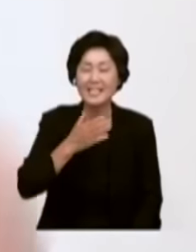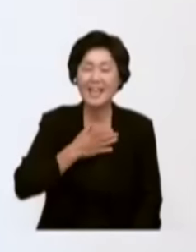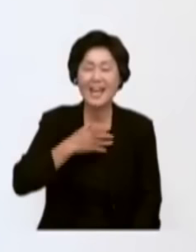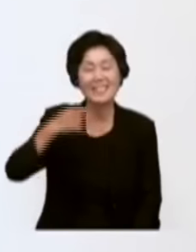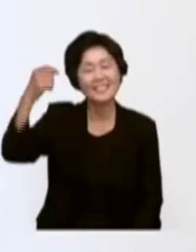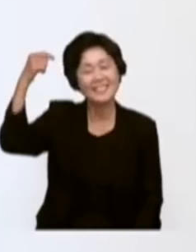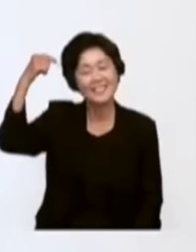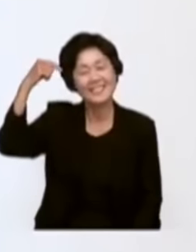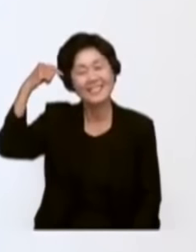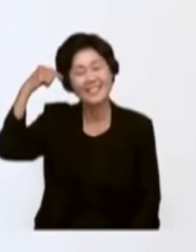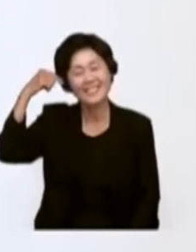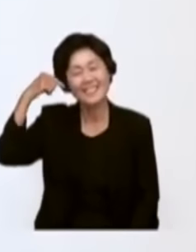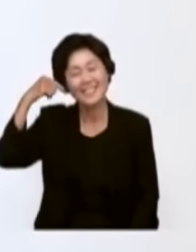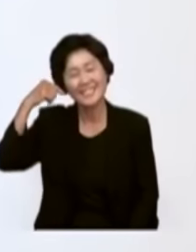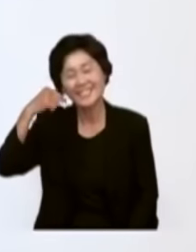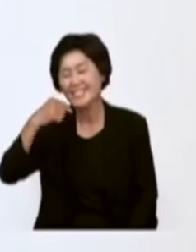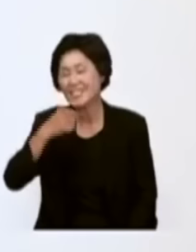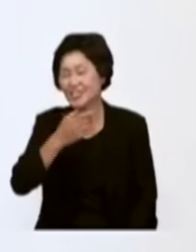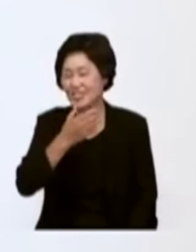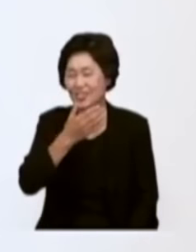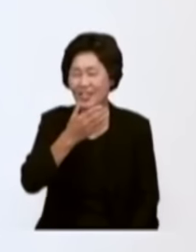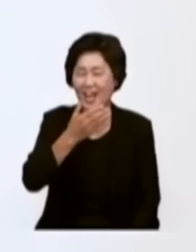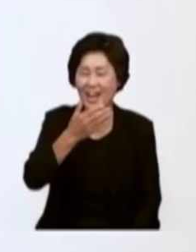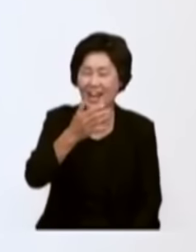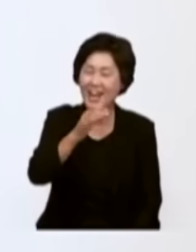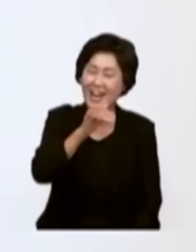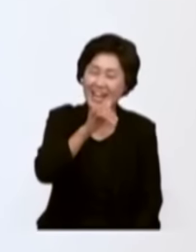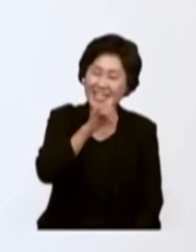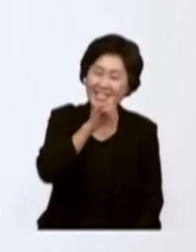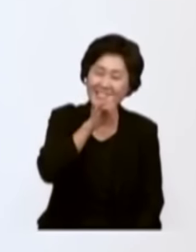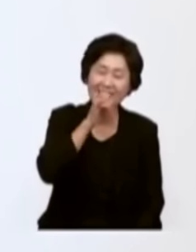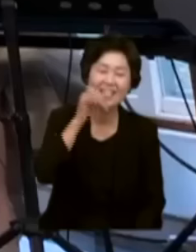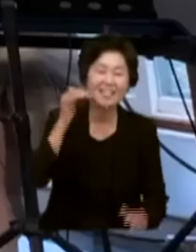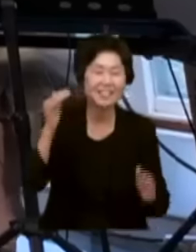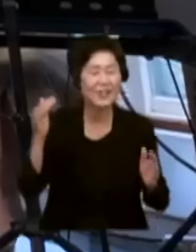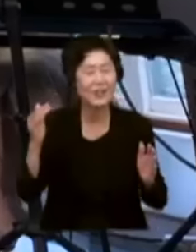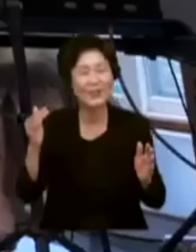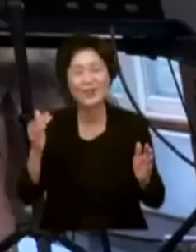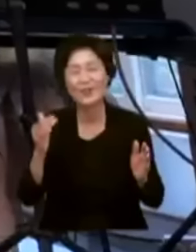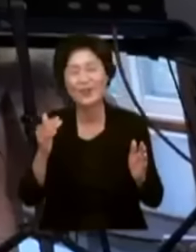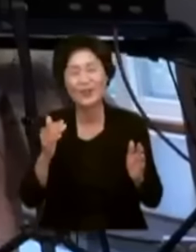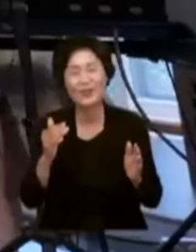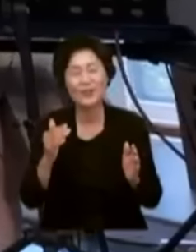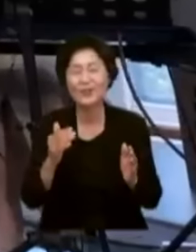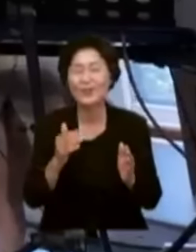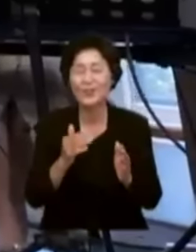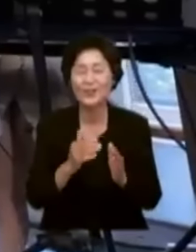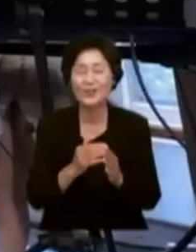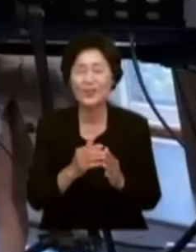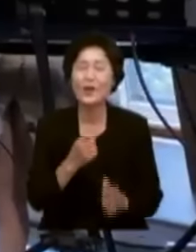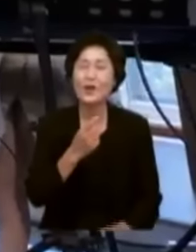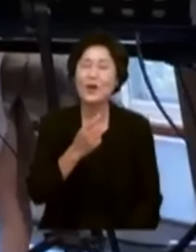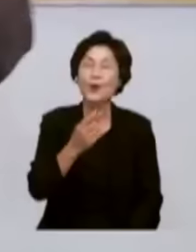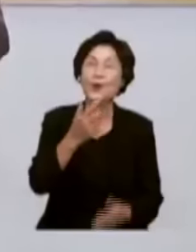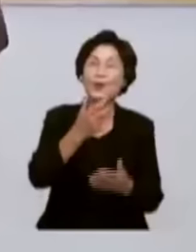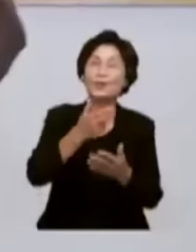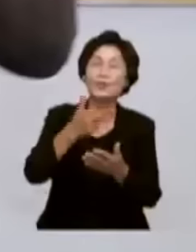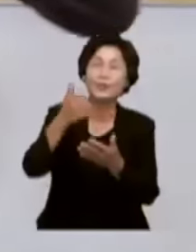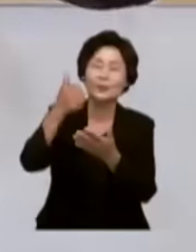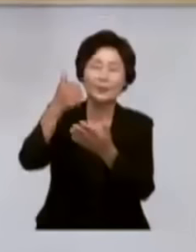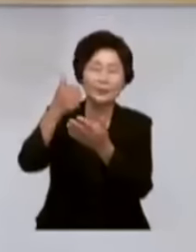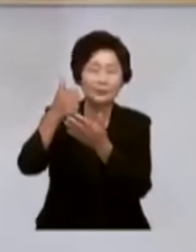있음을 나는 느낄 수가 있어 오주여 다 같이